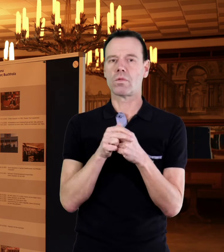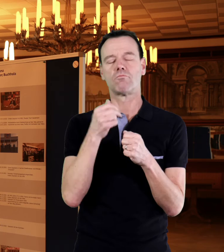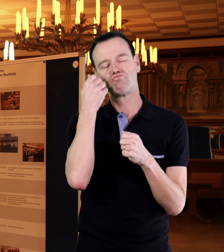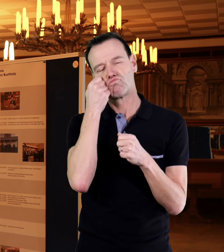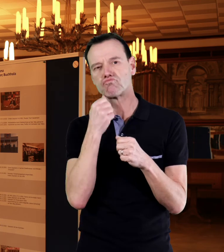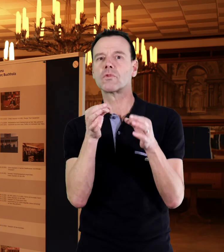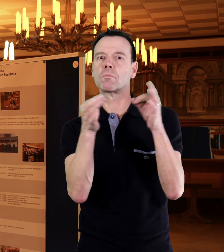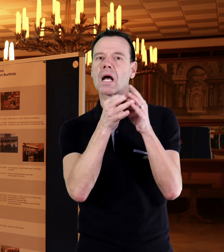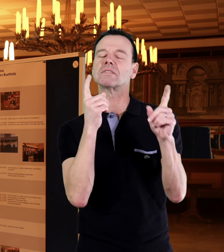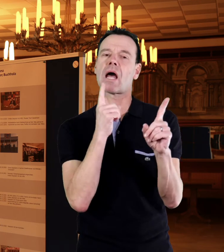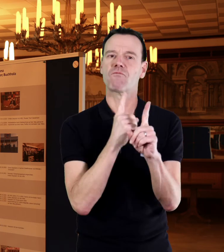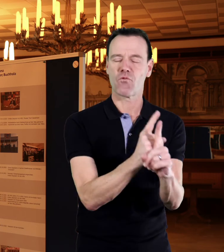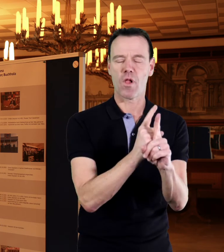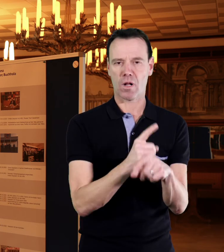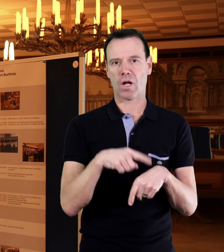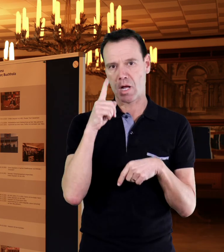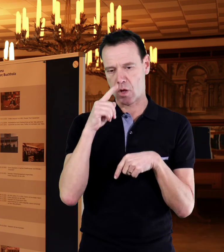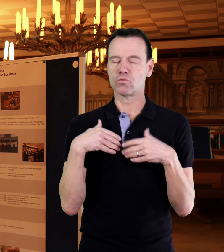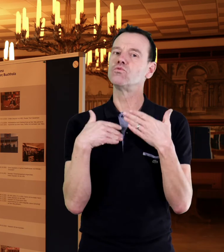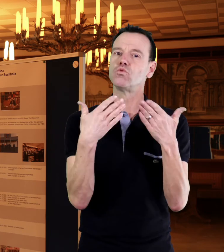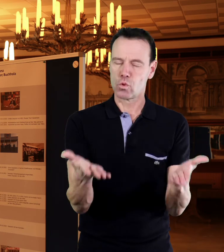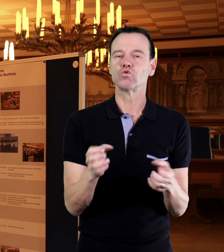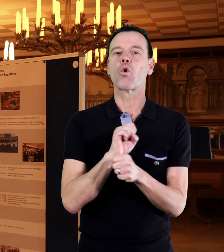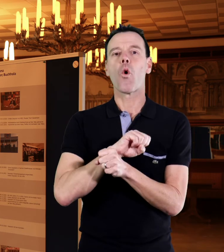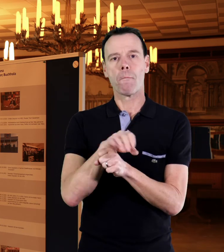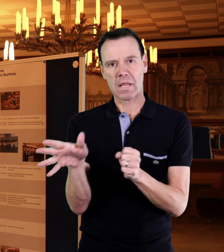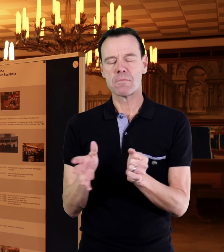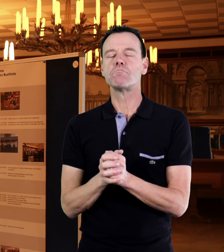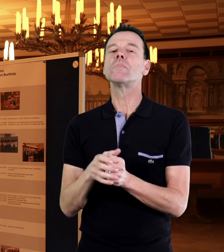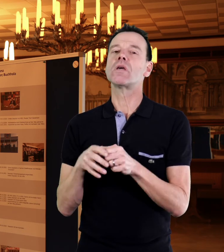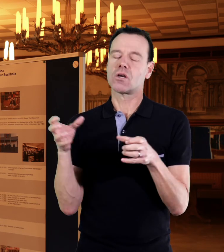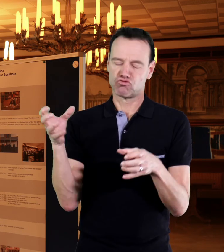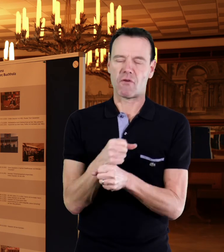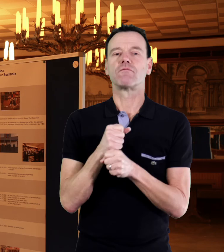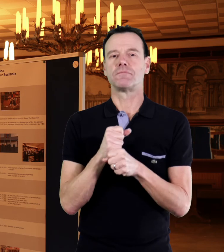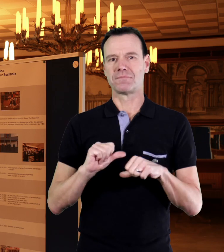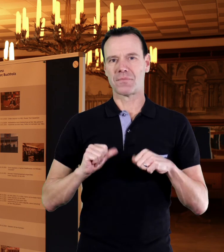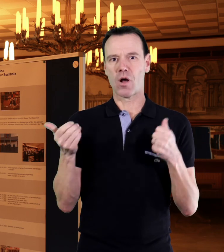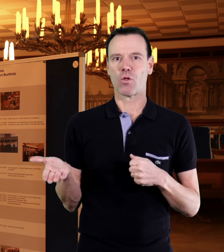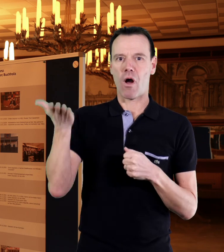Anweisungen. Nur so können wir gemeinsam die Pandemie bewältigen. Glück auf!